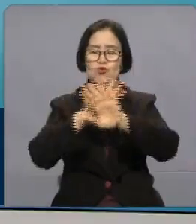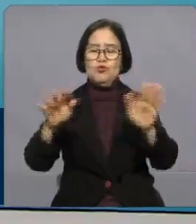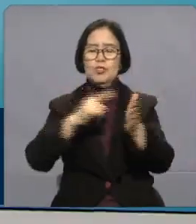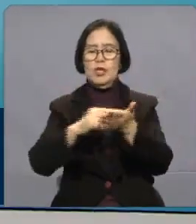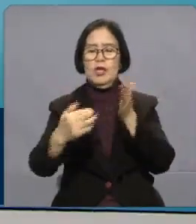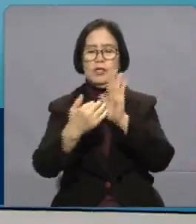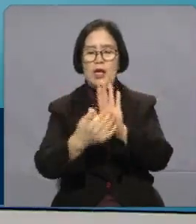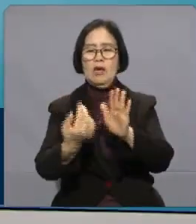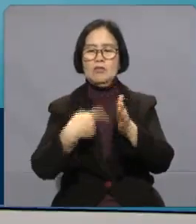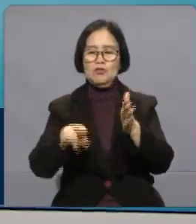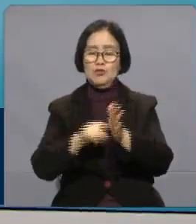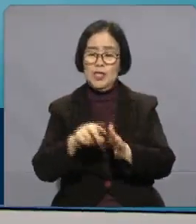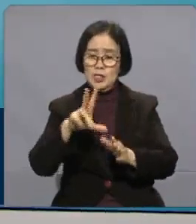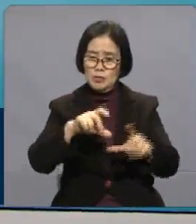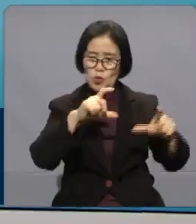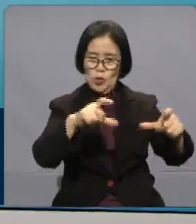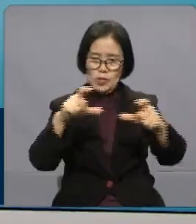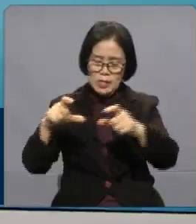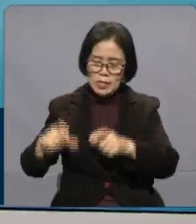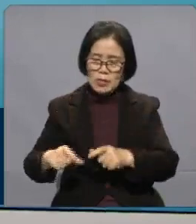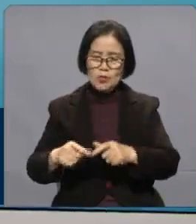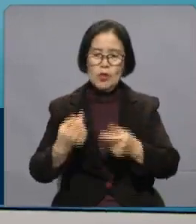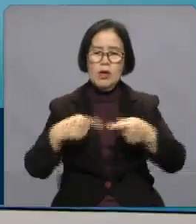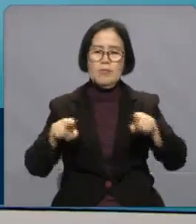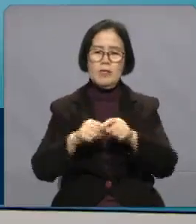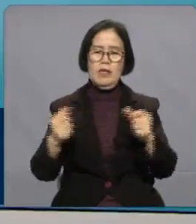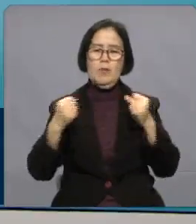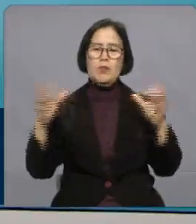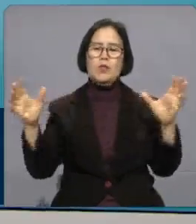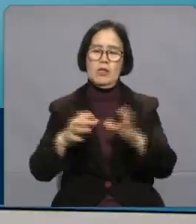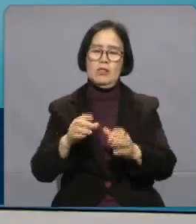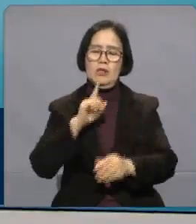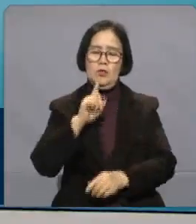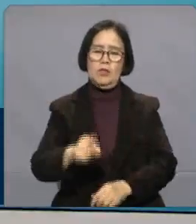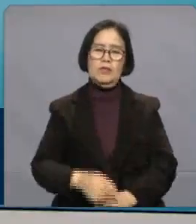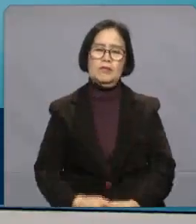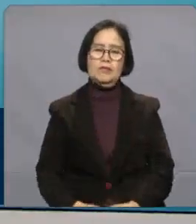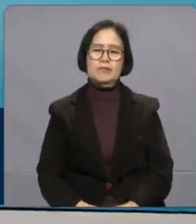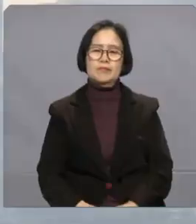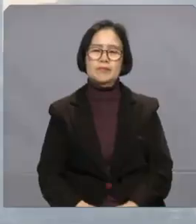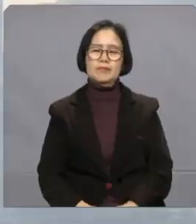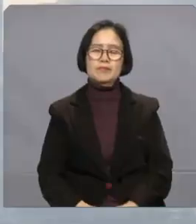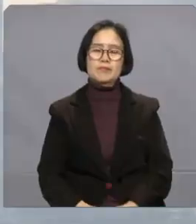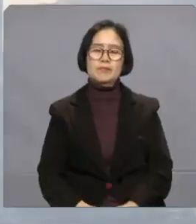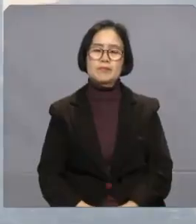위해 25개 자치구와 손을 잡았습니다. 권현 기자입니다.